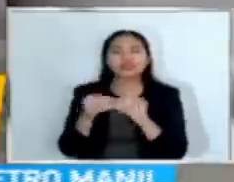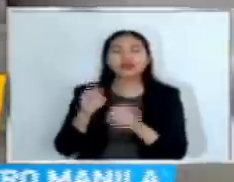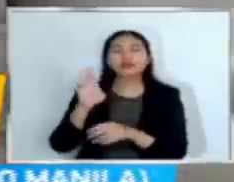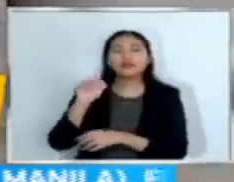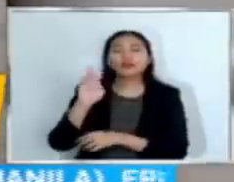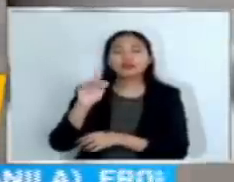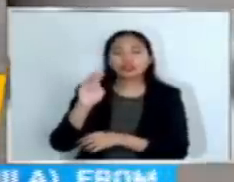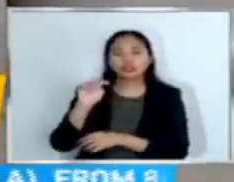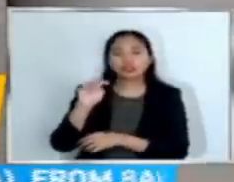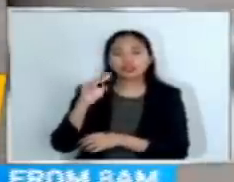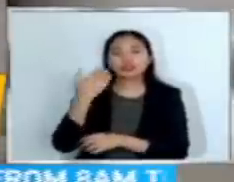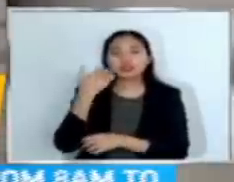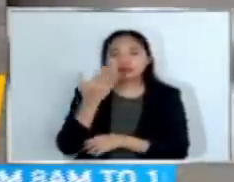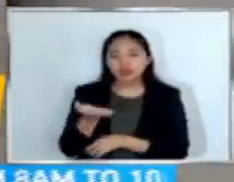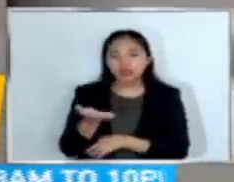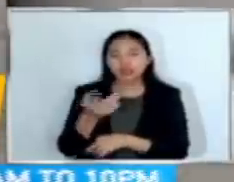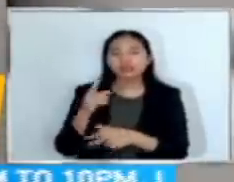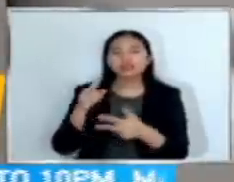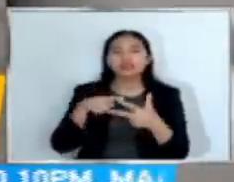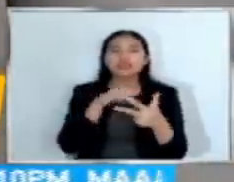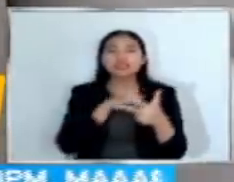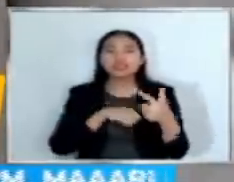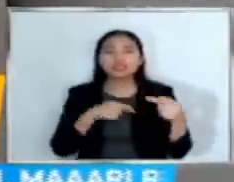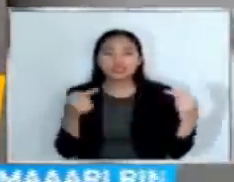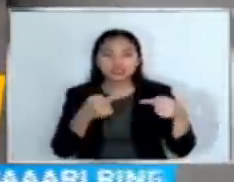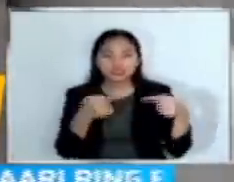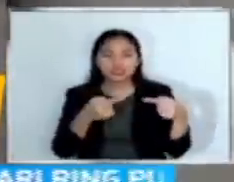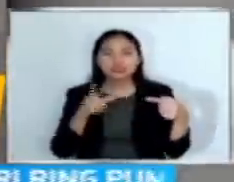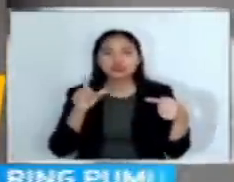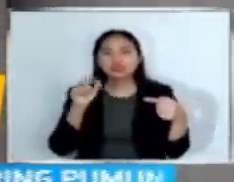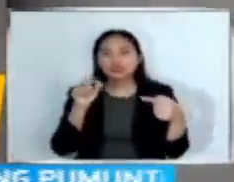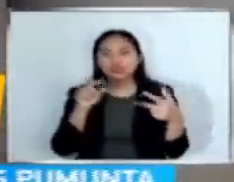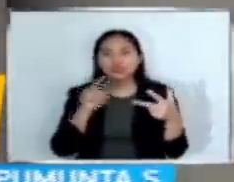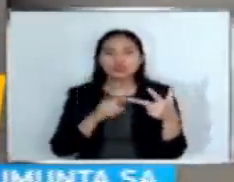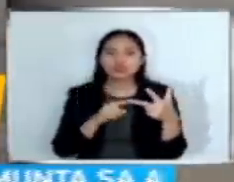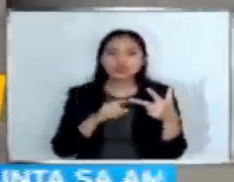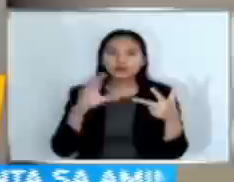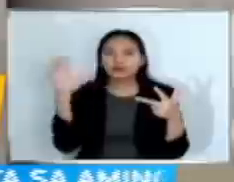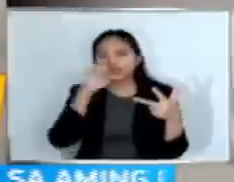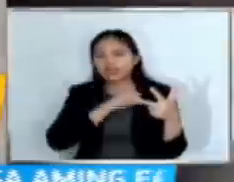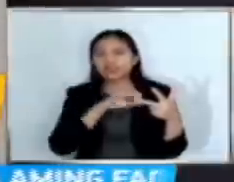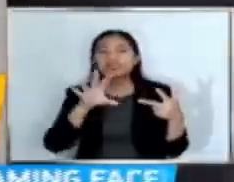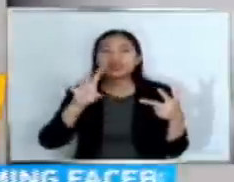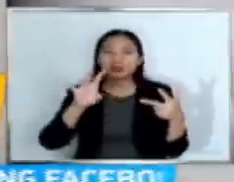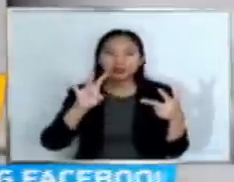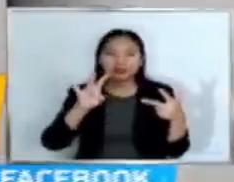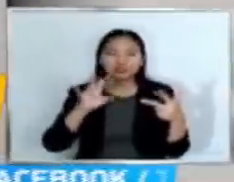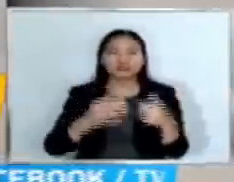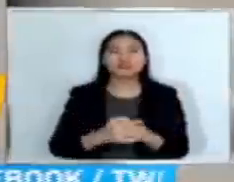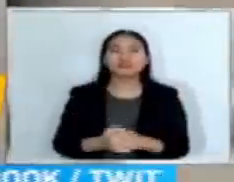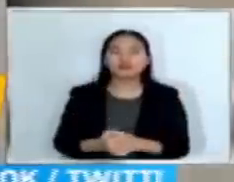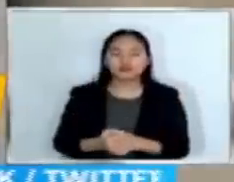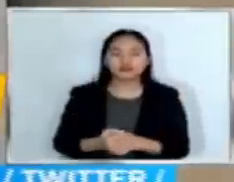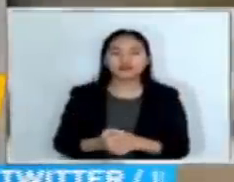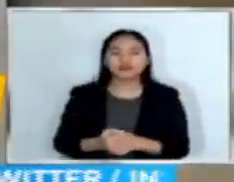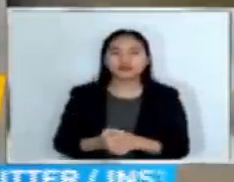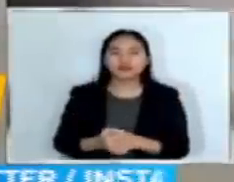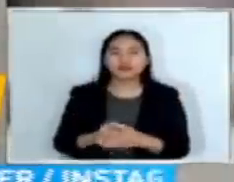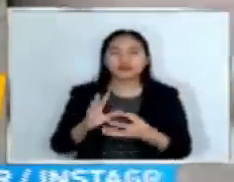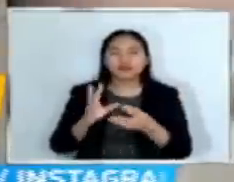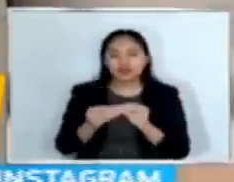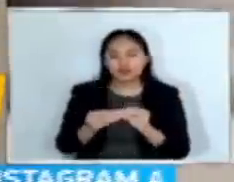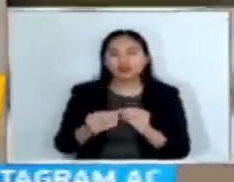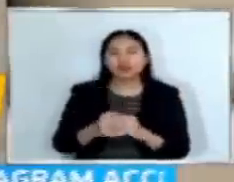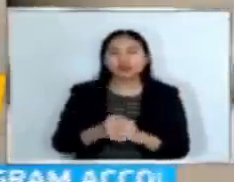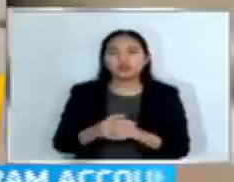nasawi, ang injured po ay 20 at ang missing po ay 7. Ongoing pa rin po ang validation for the dead